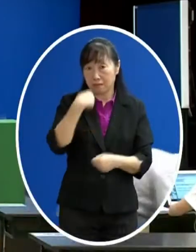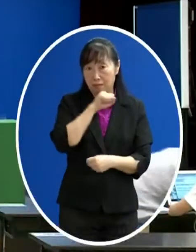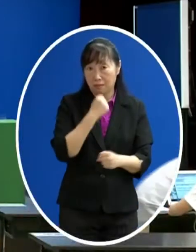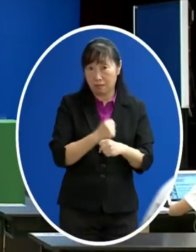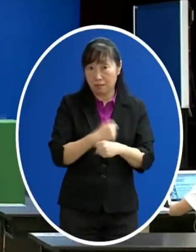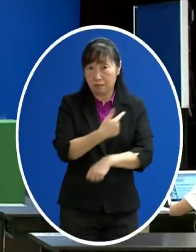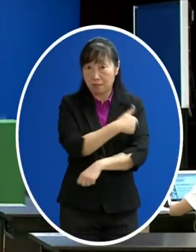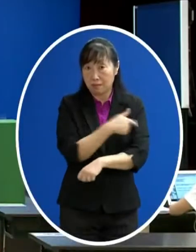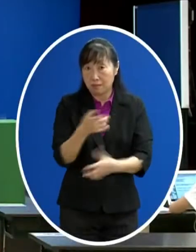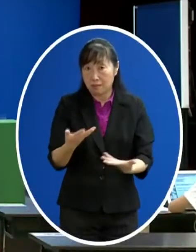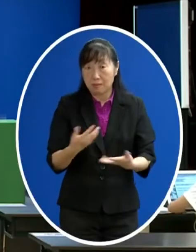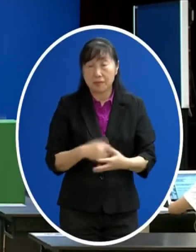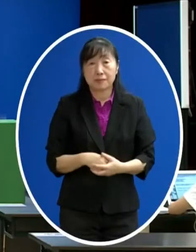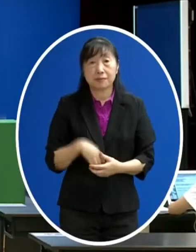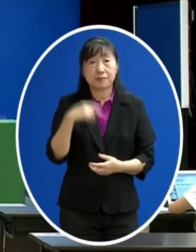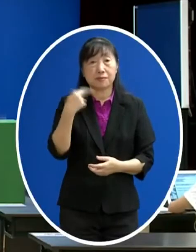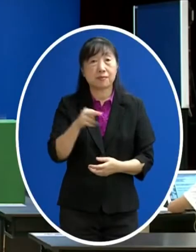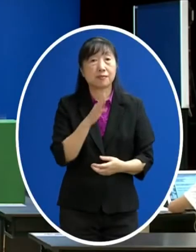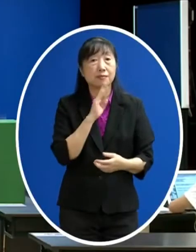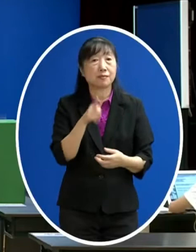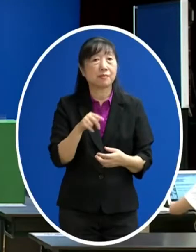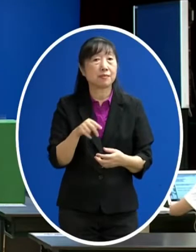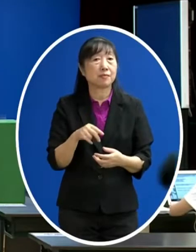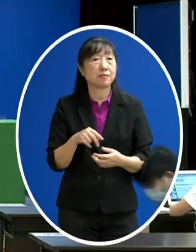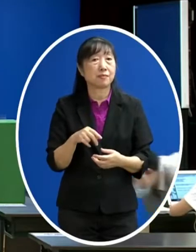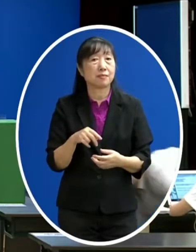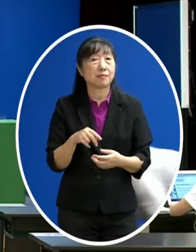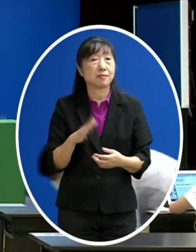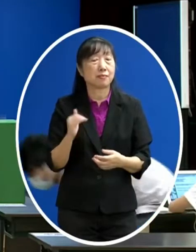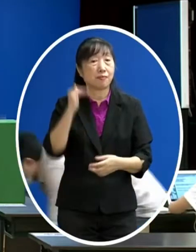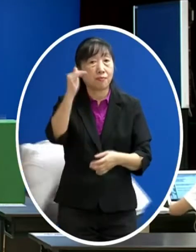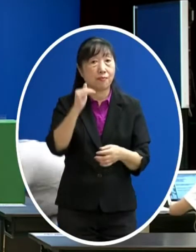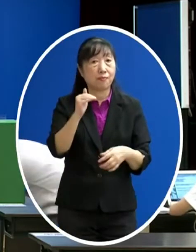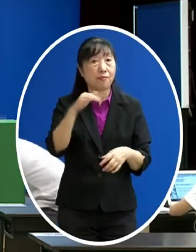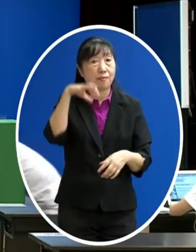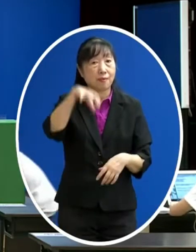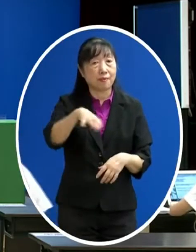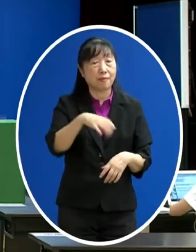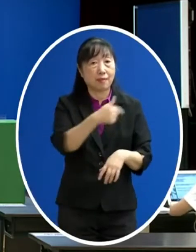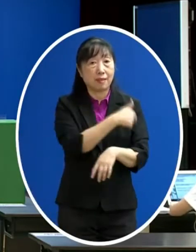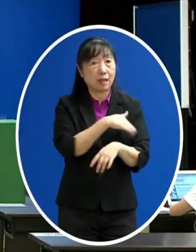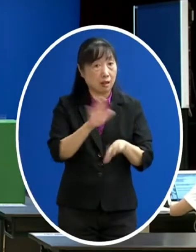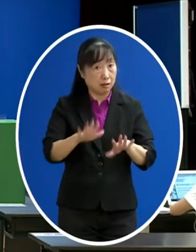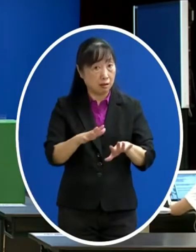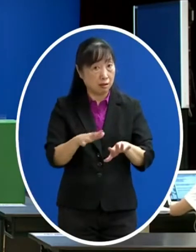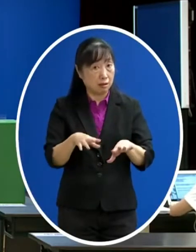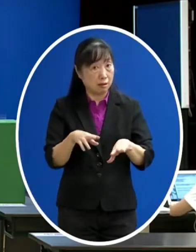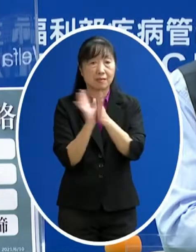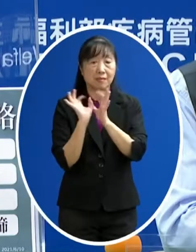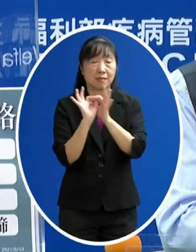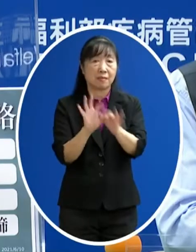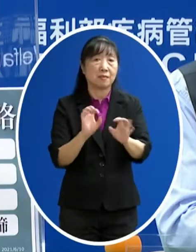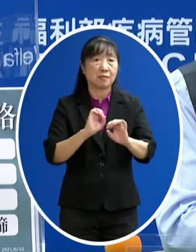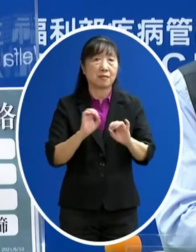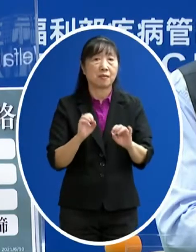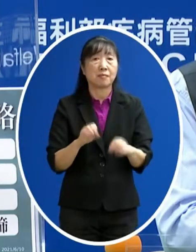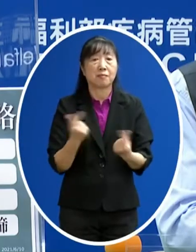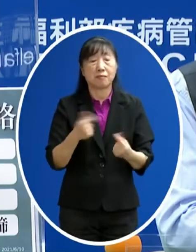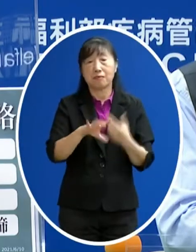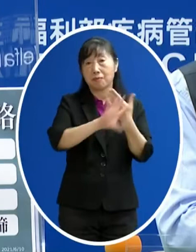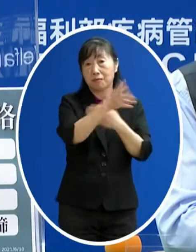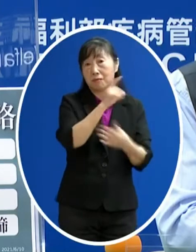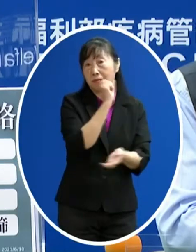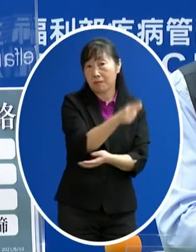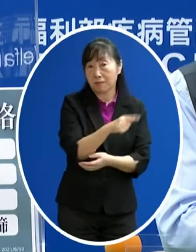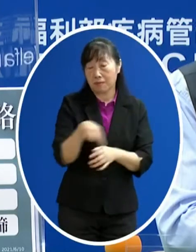对台北市爆出近日有诊所违法施打疫苗，指挥中心澄清，4月曾发出公文，若评估疫苗无法